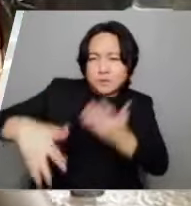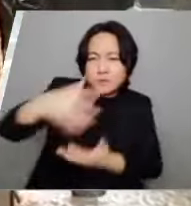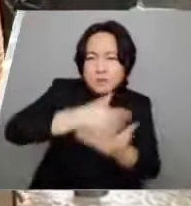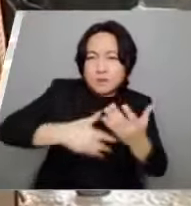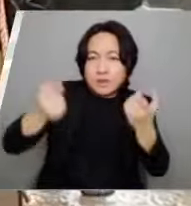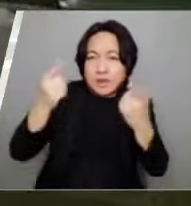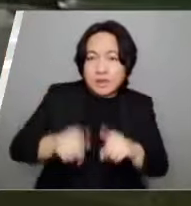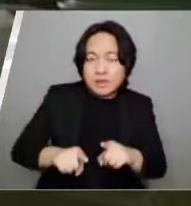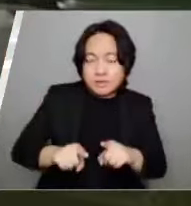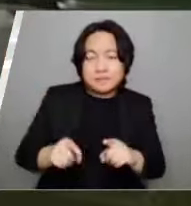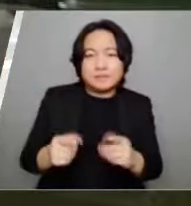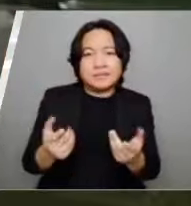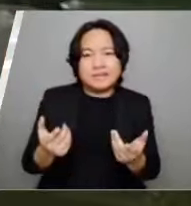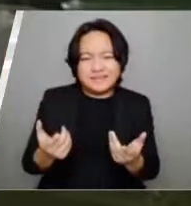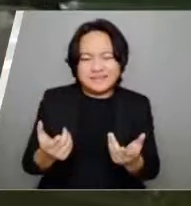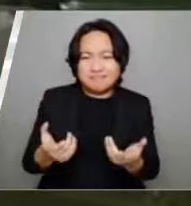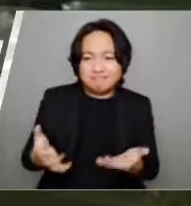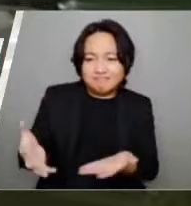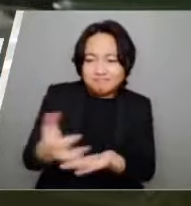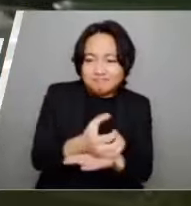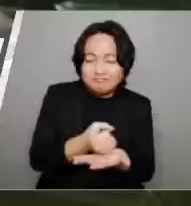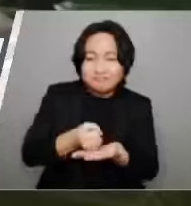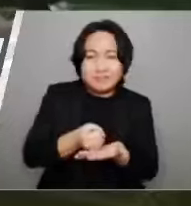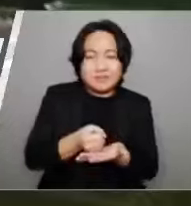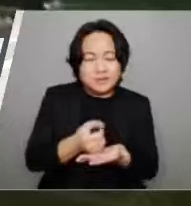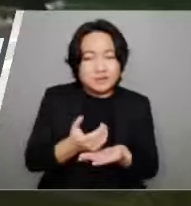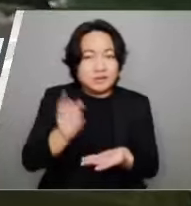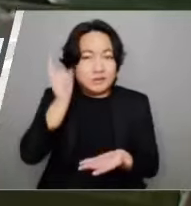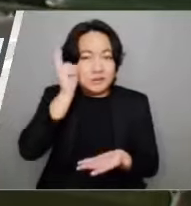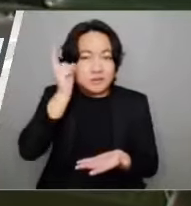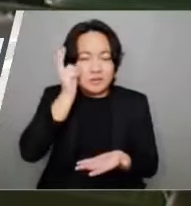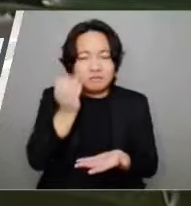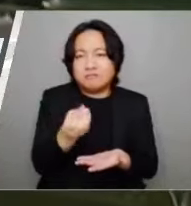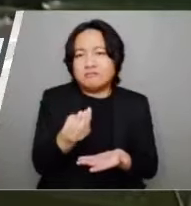tanim po namin na yung kamatis